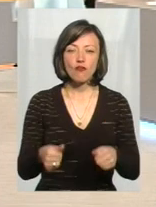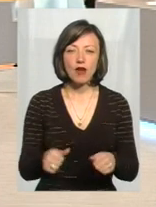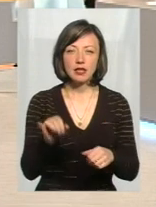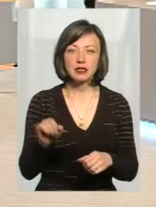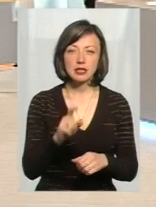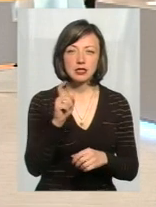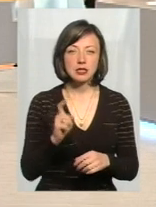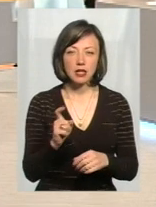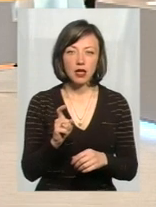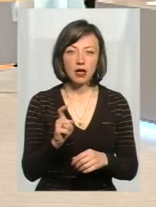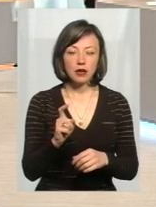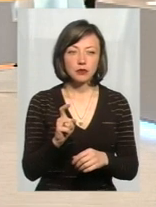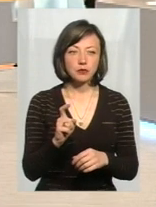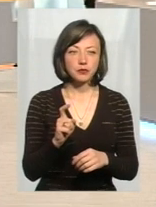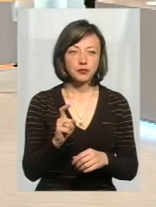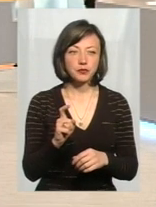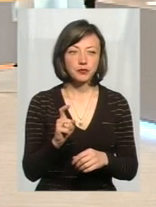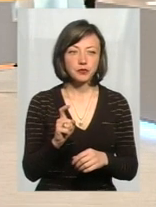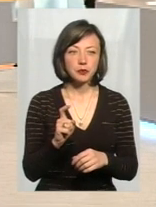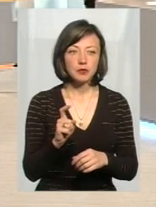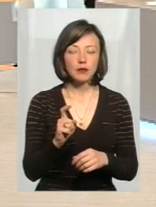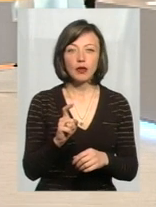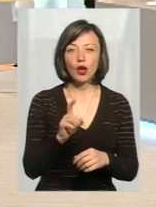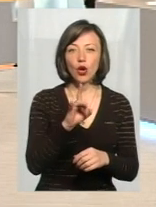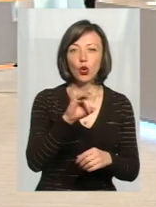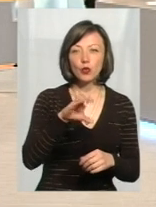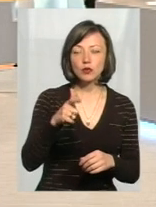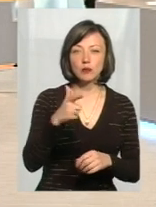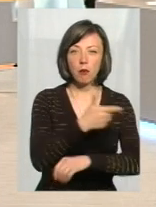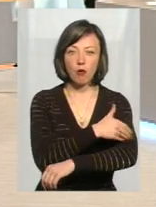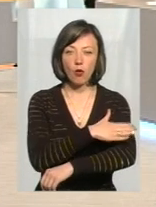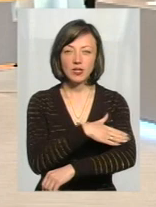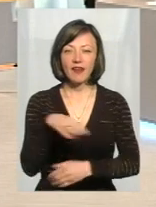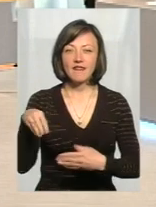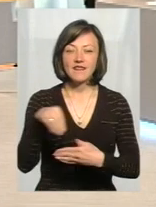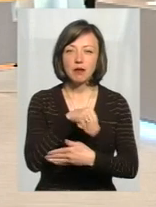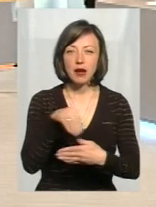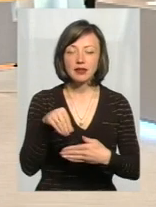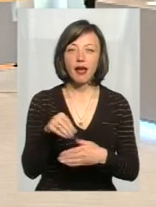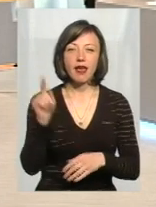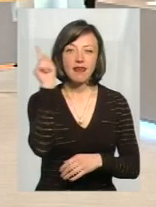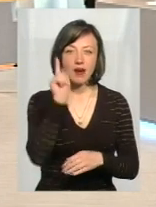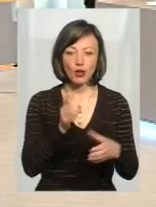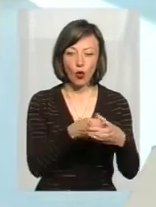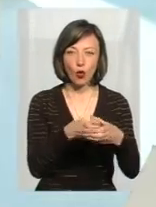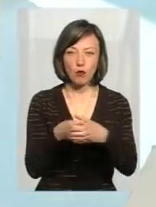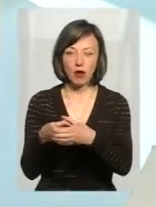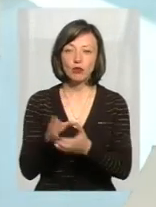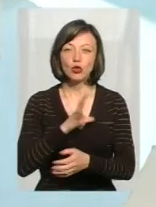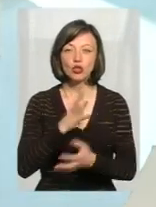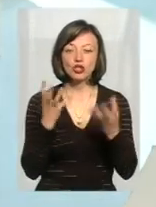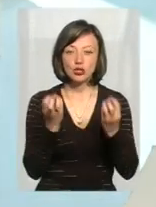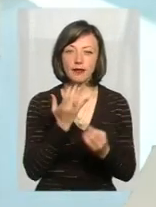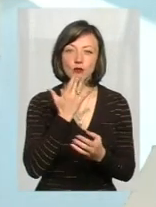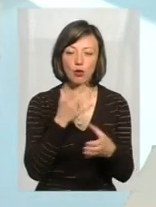із руської, польської, вірменської, єврейської громад, плюс ще були національні